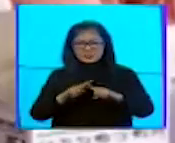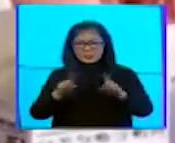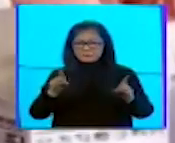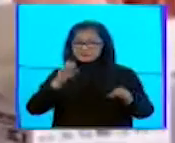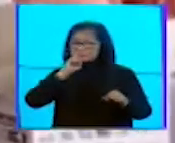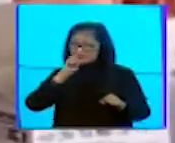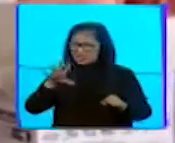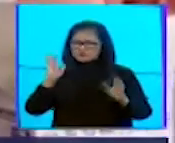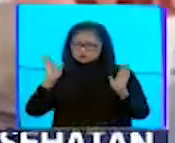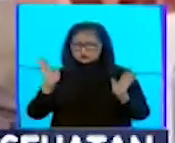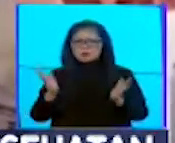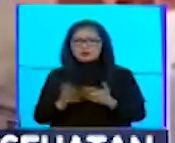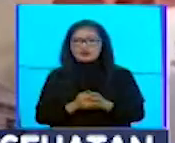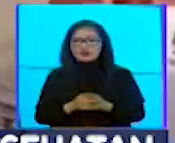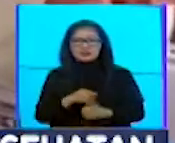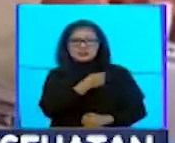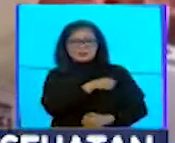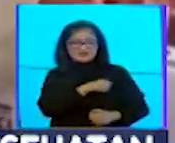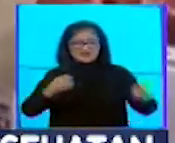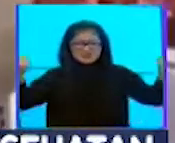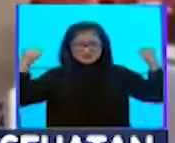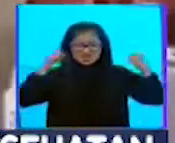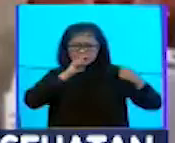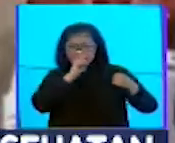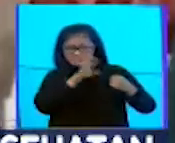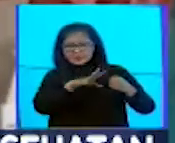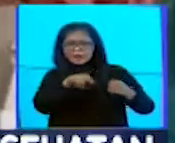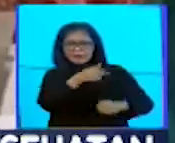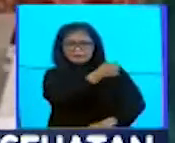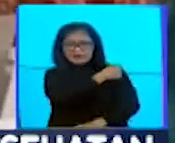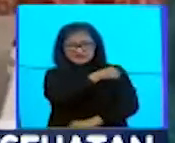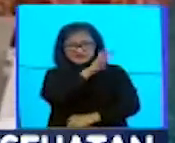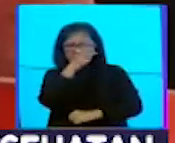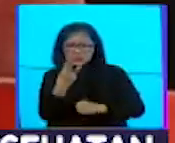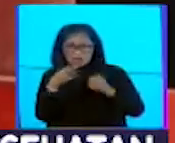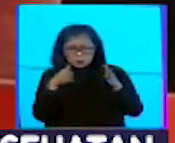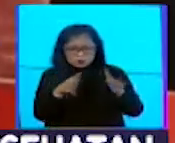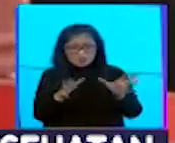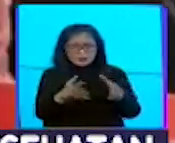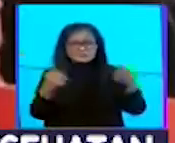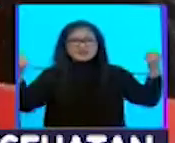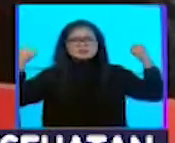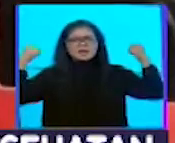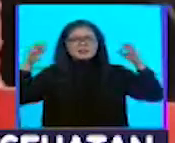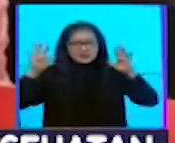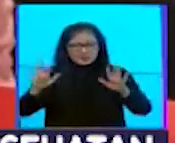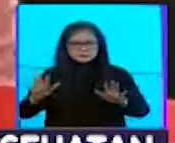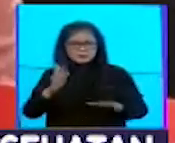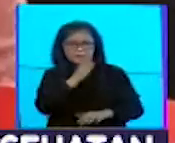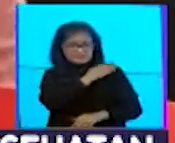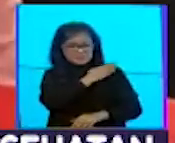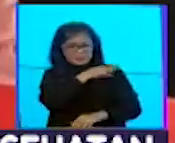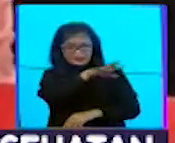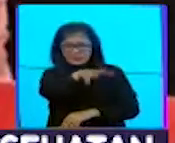sementara itu Kementerian Kesehatan menegaskan puster ketiga hanya diperuntukkan bagi tenaga kesehatan pejabat daerah tidak diizinkan untuk